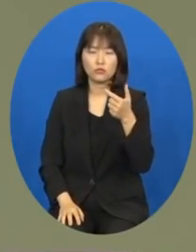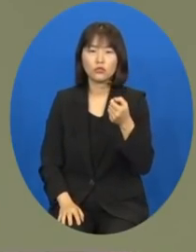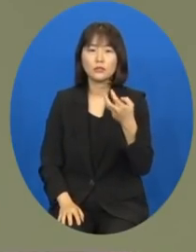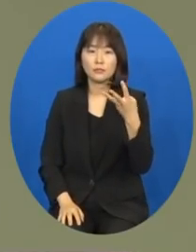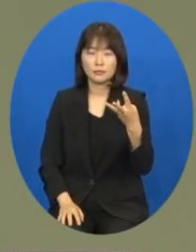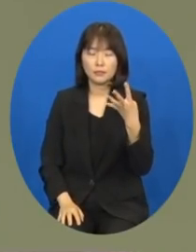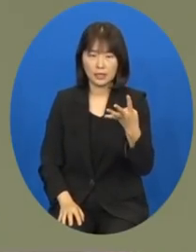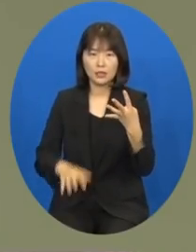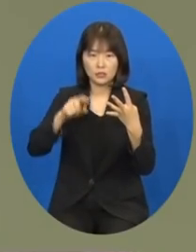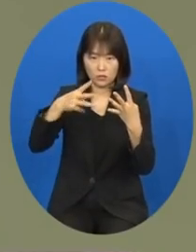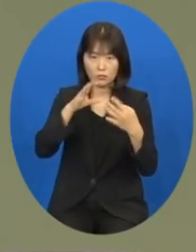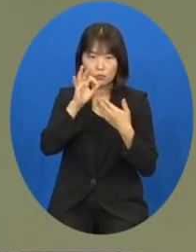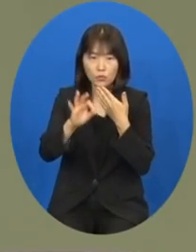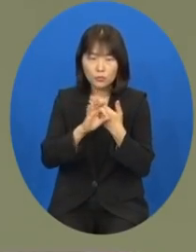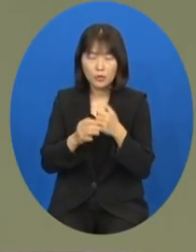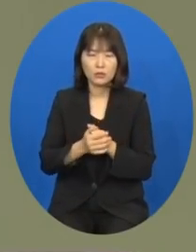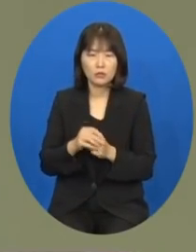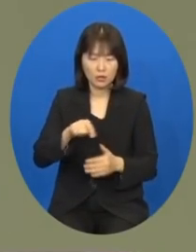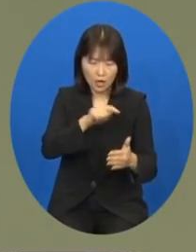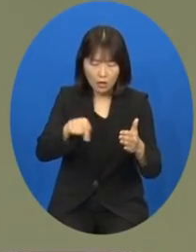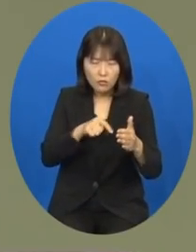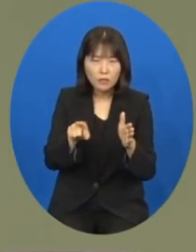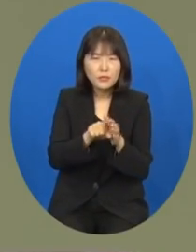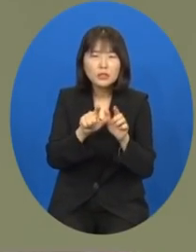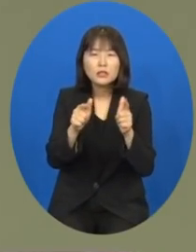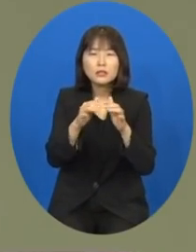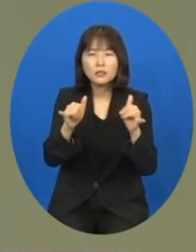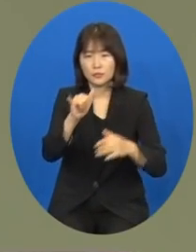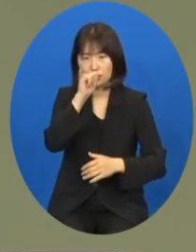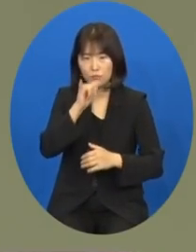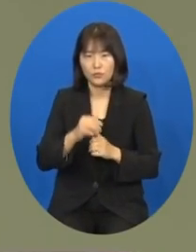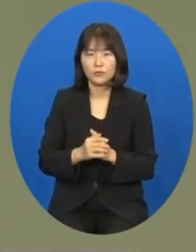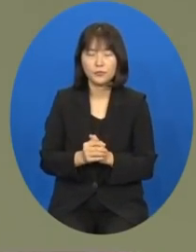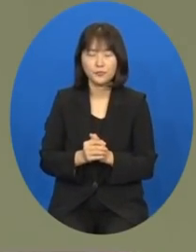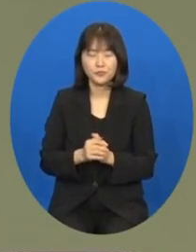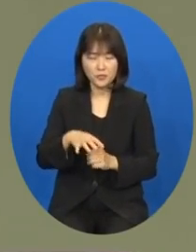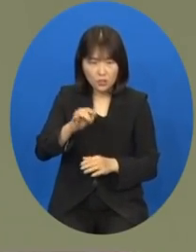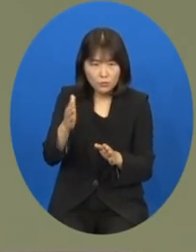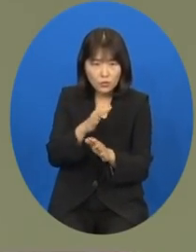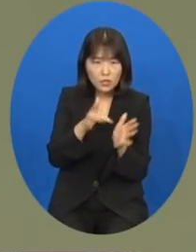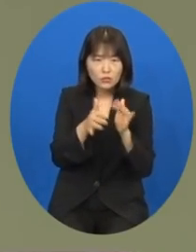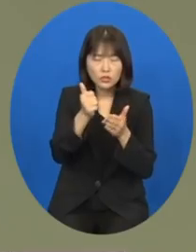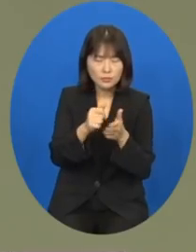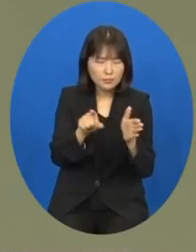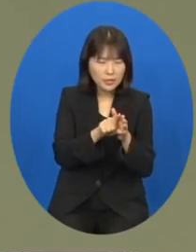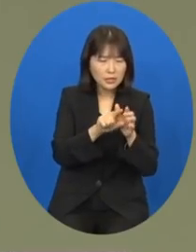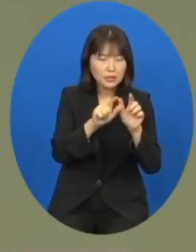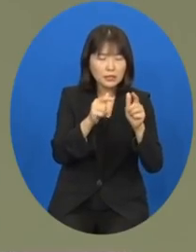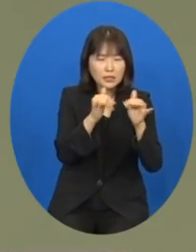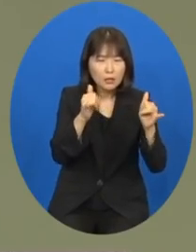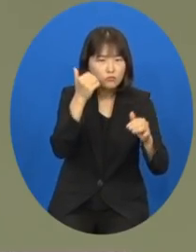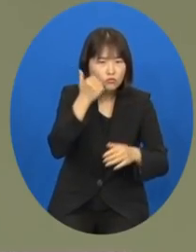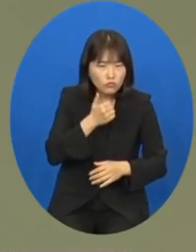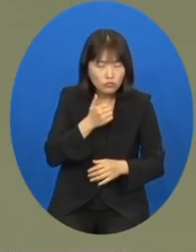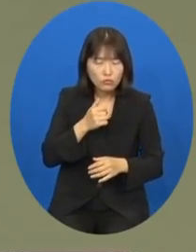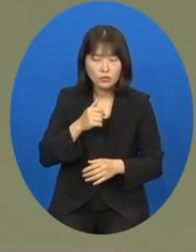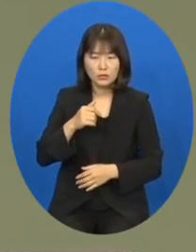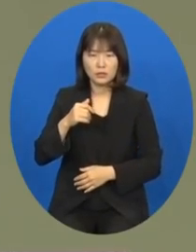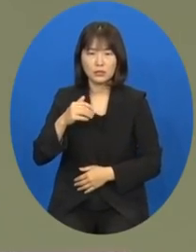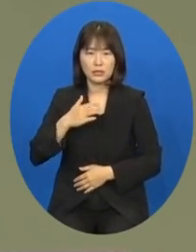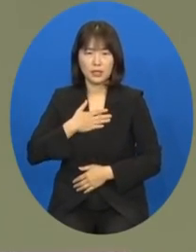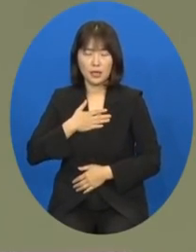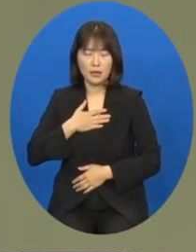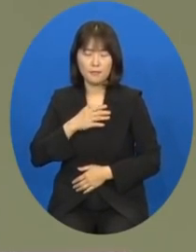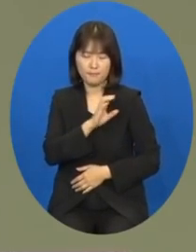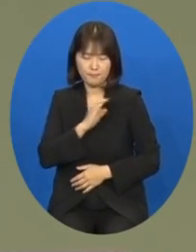않는 사람들이 있다 처음부터 예수께서는 믿지 않는 사람이 누구며 자기를 넘겨 줄 사람이 누구인 들을